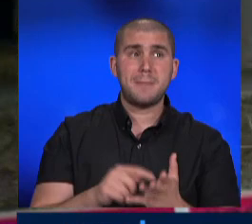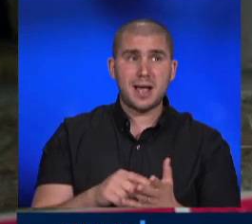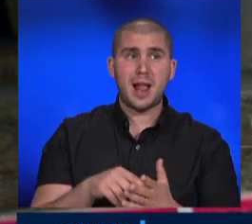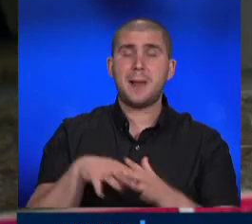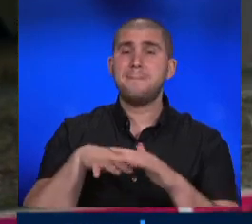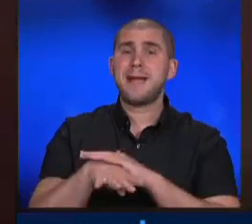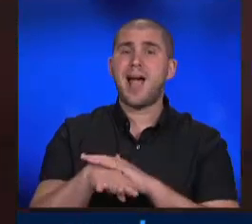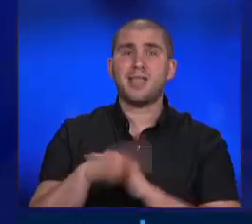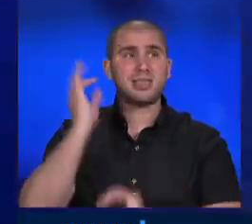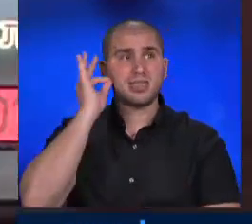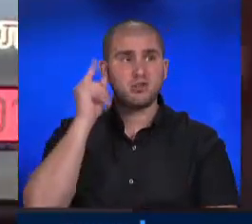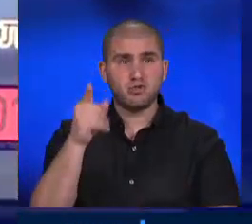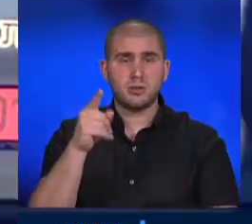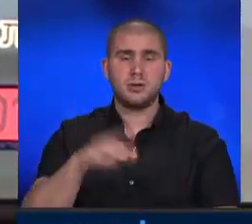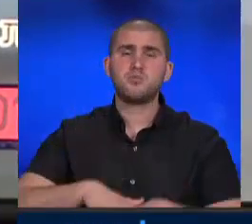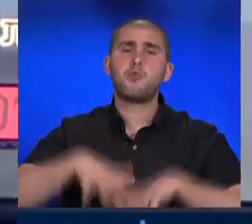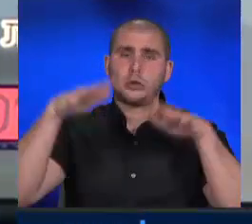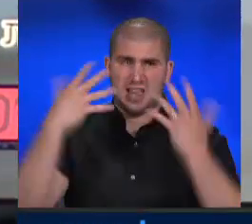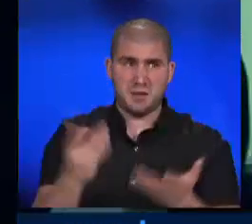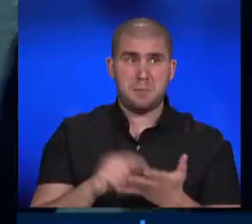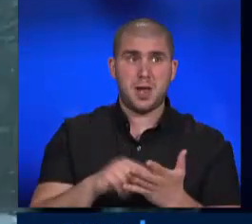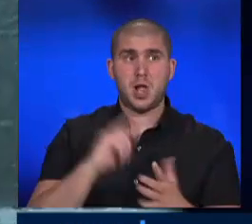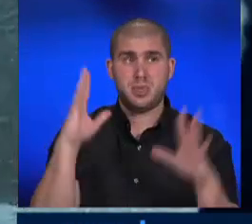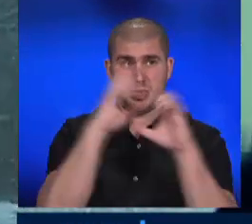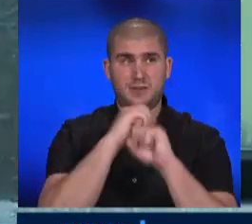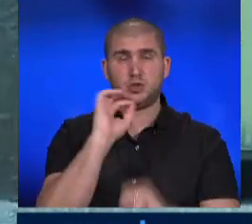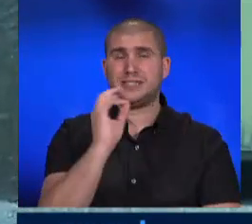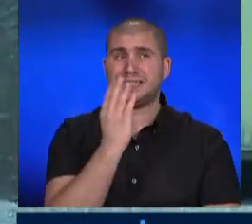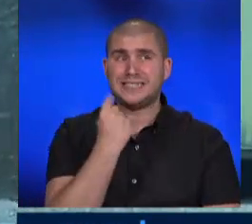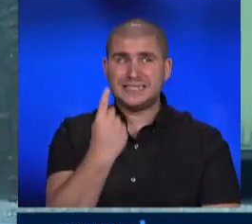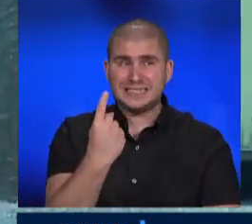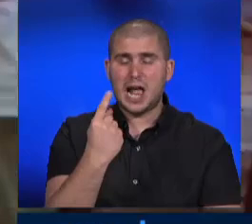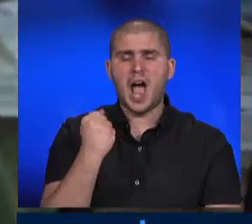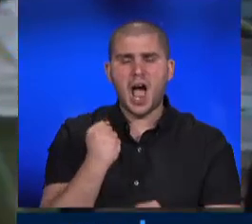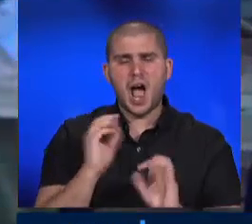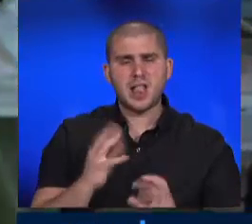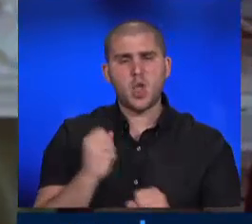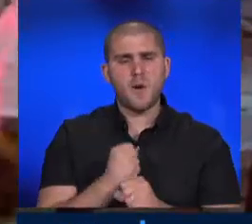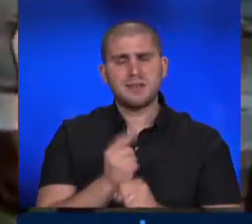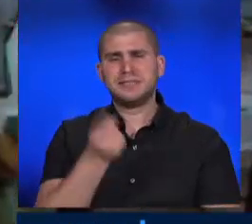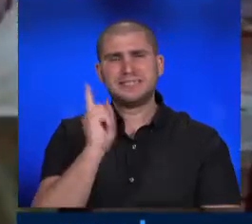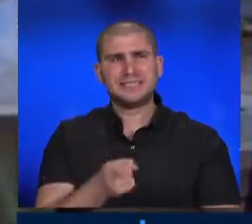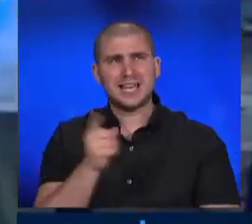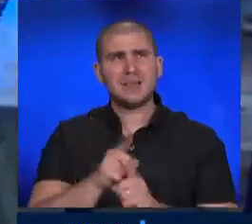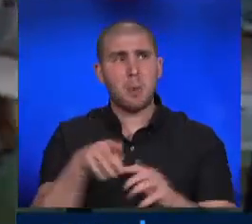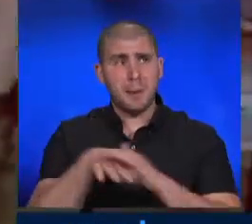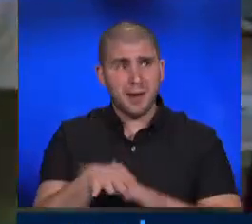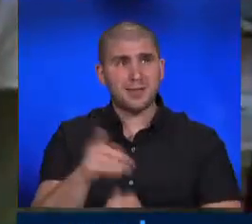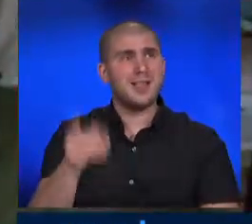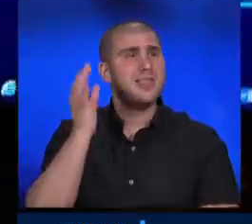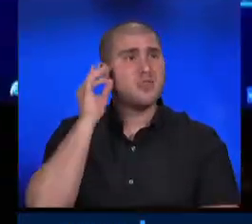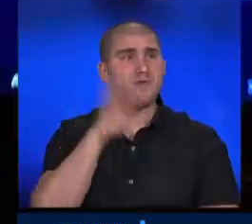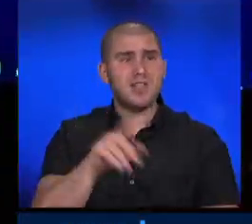מקלטי אנשים מוצפים, כי בכלל התפיסה הזאת שישראל עדיין עובדת איתה, שמי שצריכות להיות במקלט הם אנשים והילדים ולא הגברים